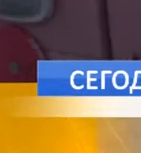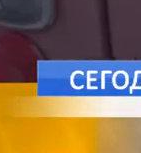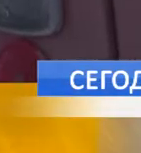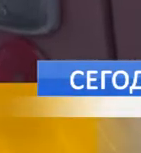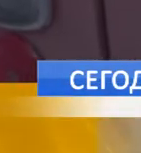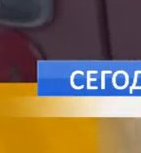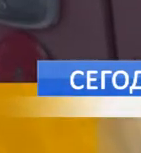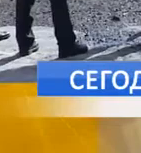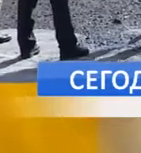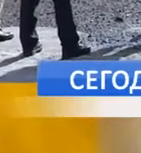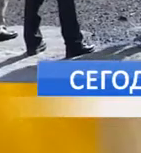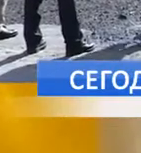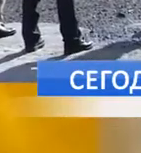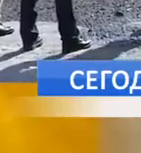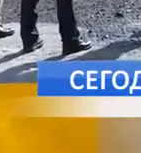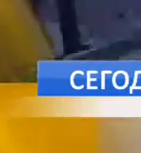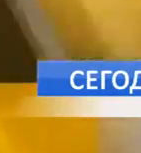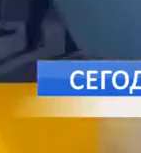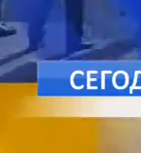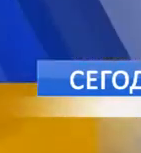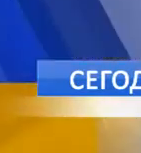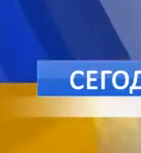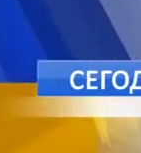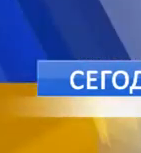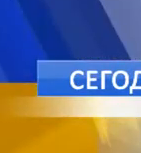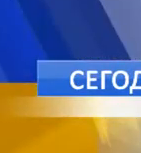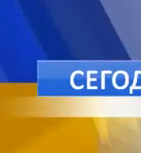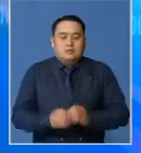сотрудники природоохранных ведомств задержали на границе Талдыкургана.